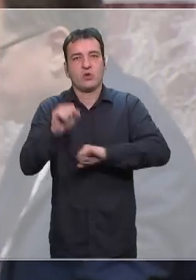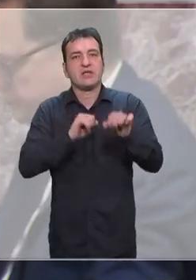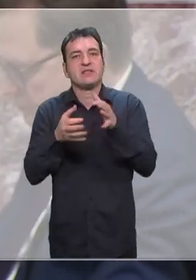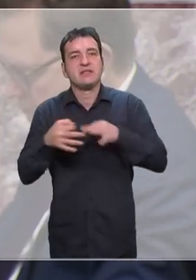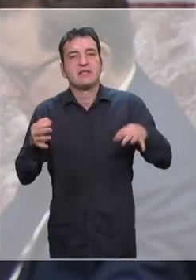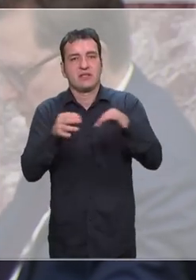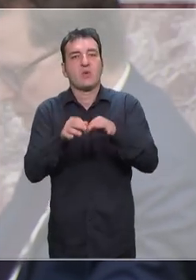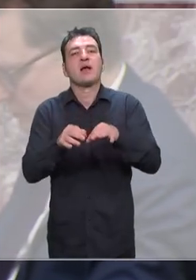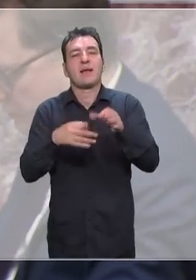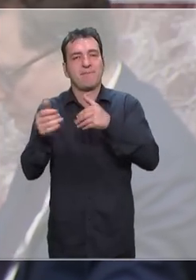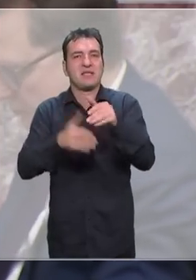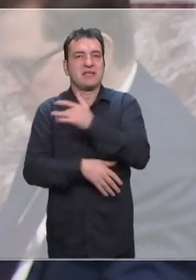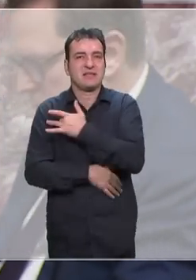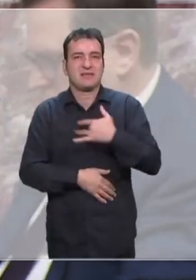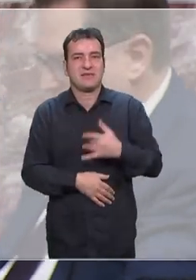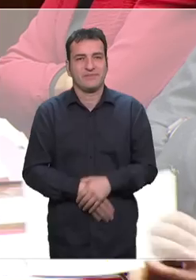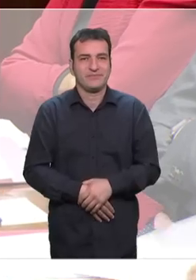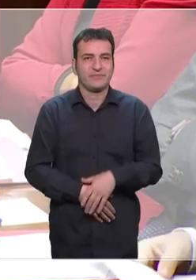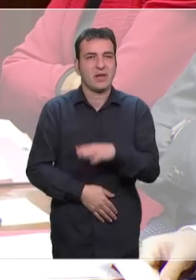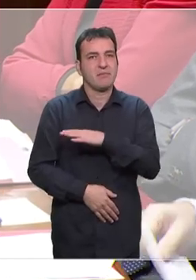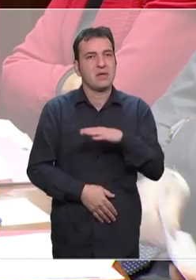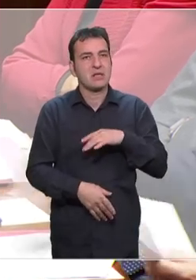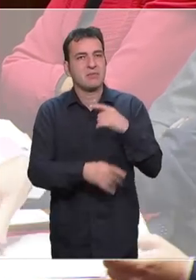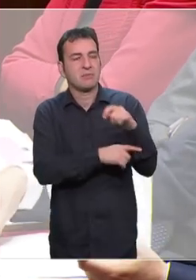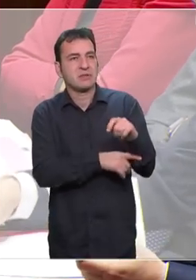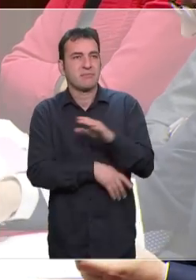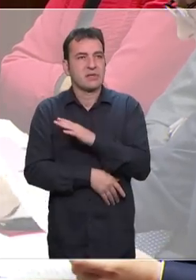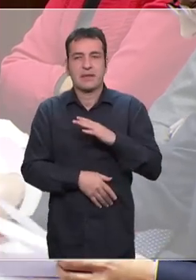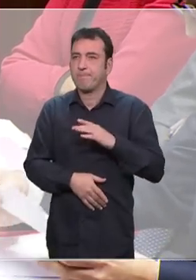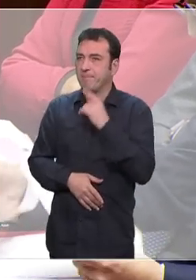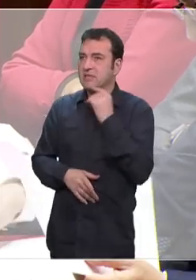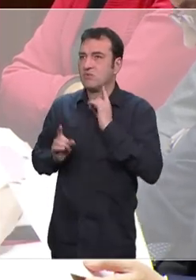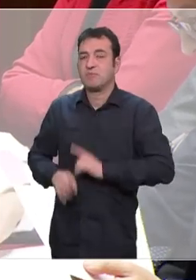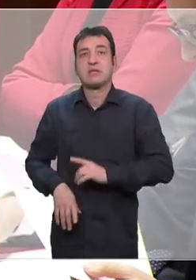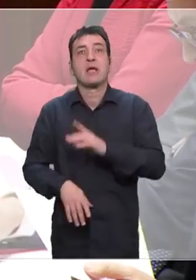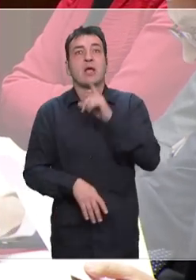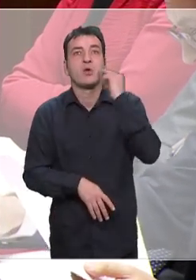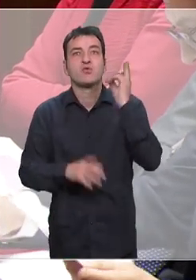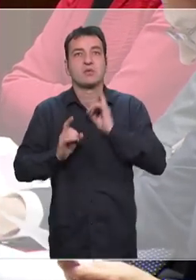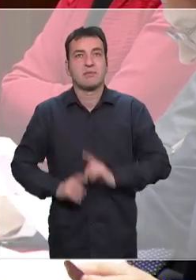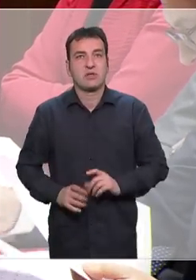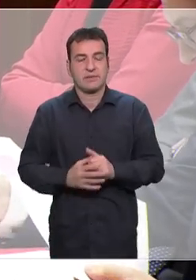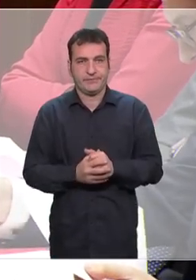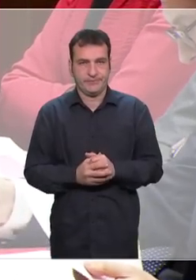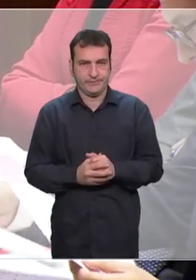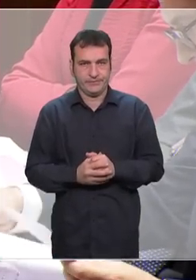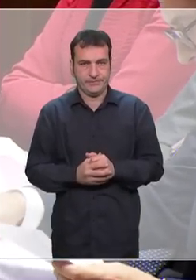des professions de santé. Madame la Présidente, mesdames et messieurs les députés, monsieur le député Cinieri, je tiens d'abord à